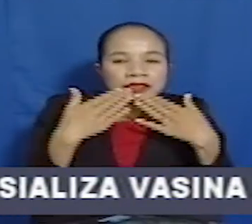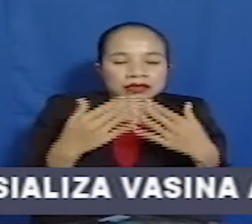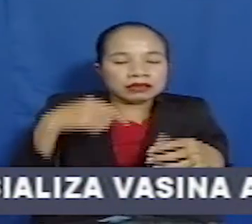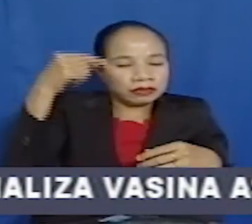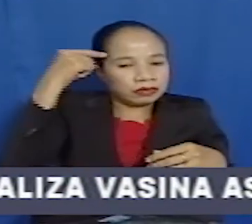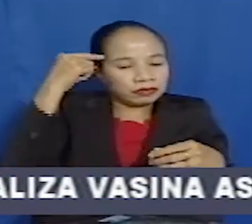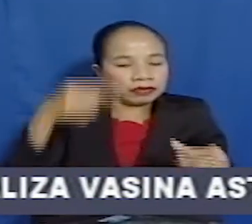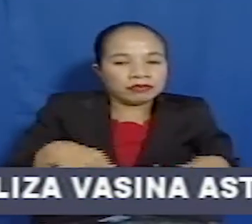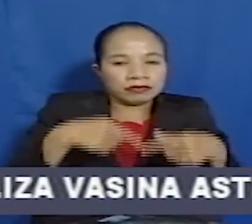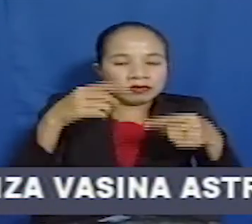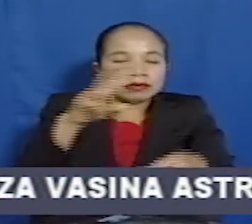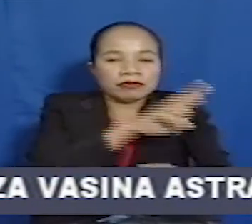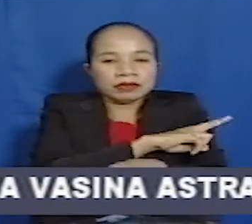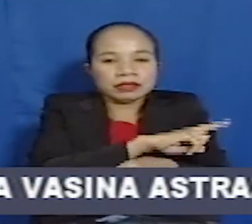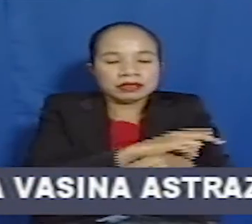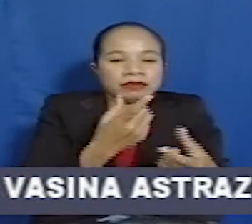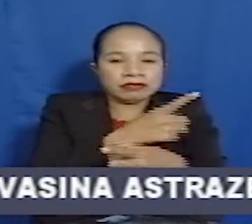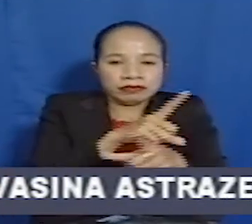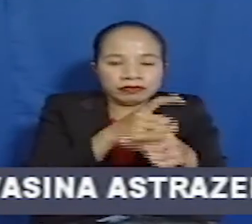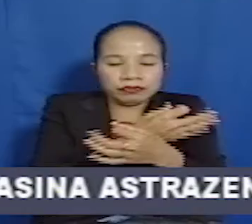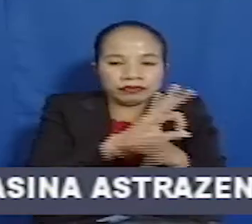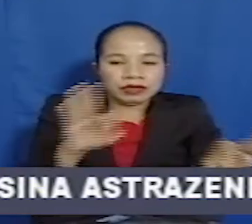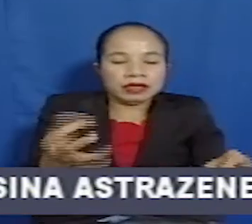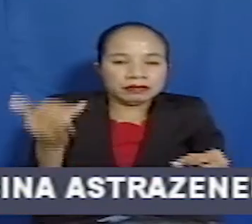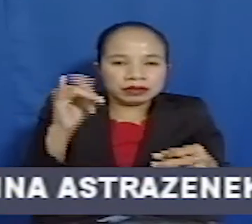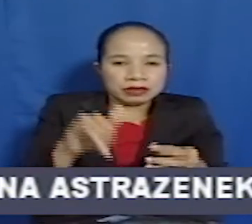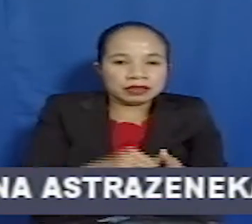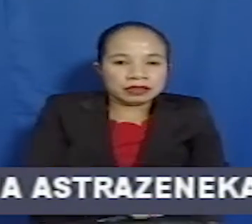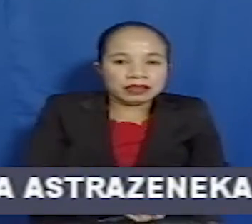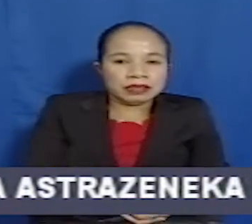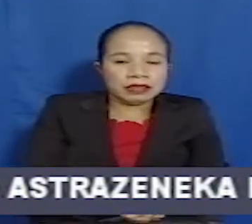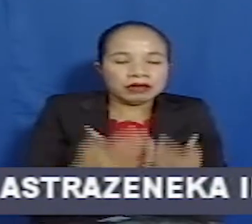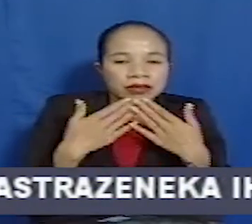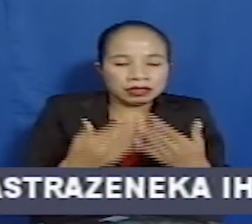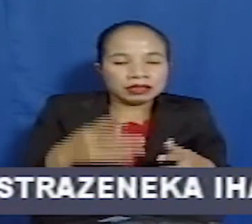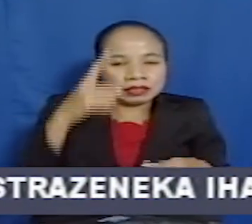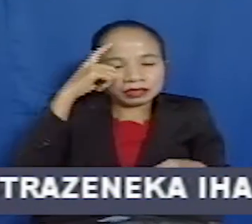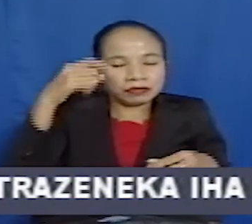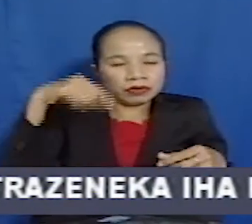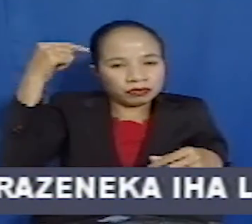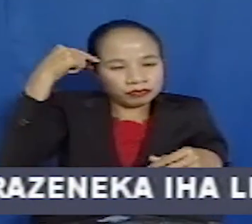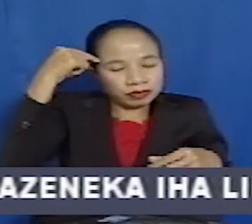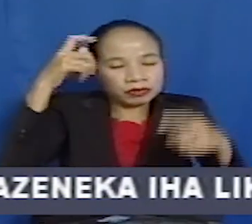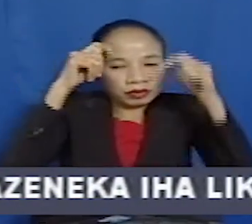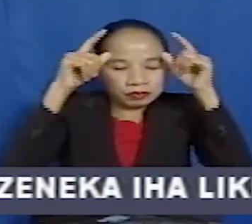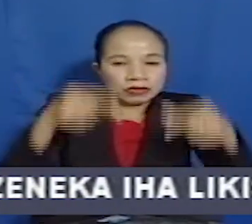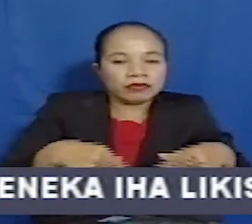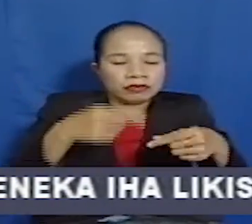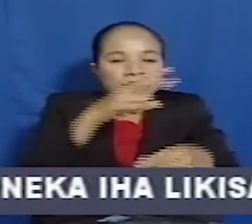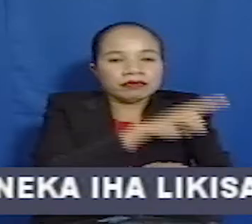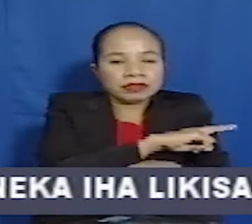ba governo, nebe oferece vacina gratuita, vacira. Agradece tanto a Timor-Leste oferece a nami vacina da La